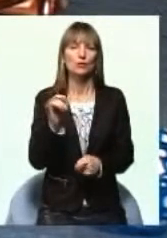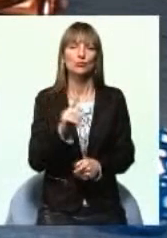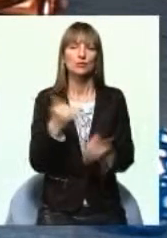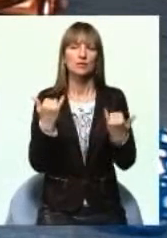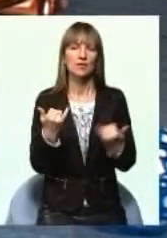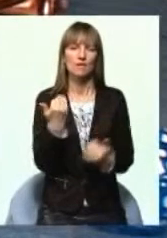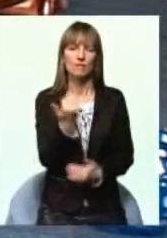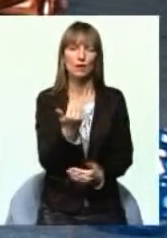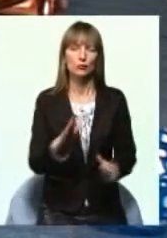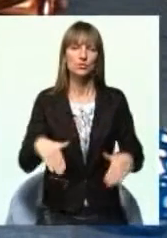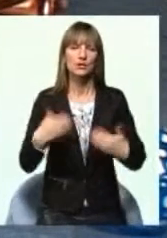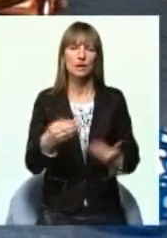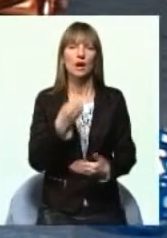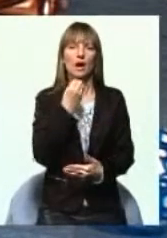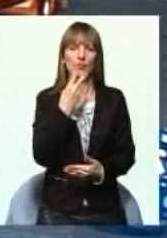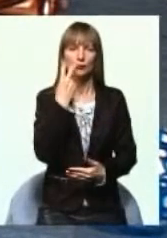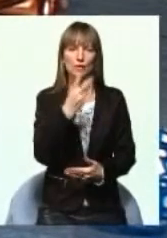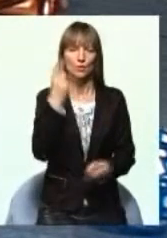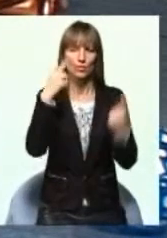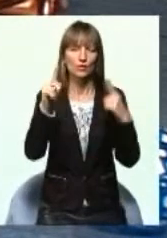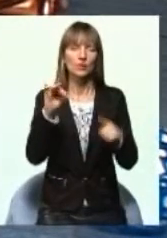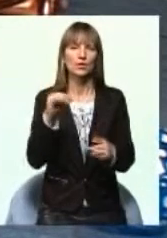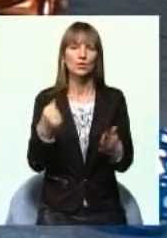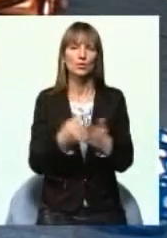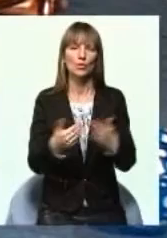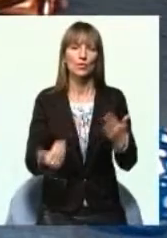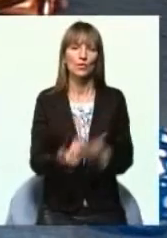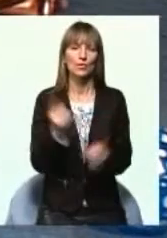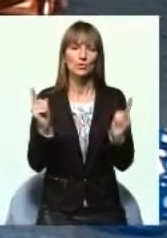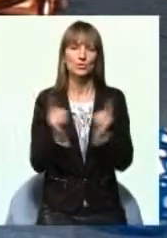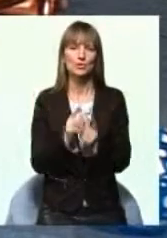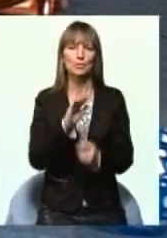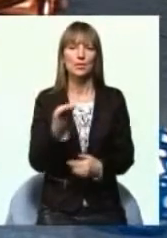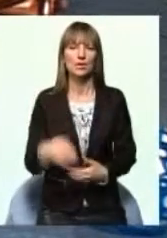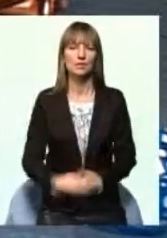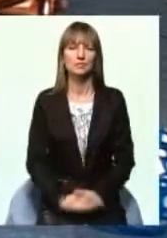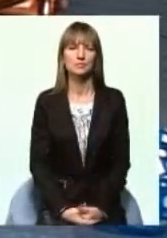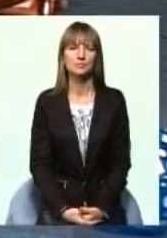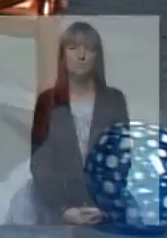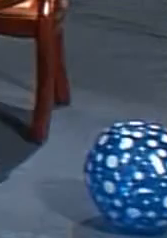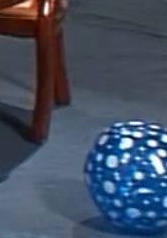зараз вам і бажаємо. Гарного перегляду мультфільмів і до нових зустрічей. Па-па!